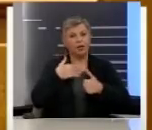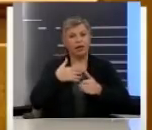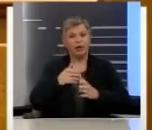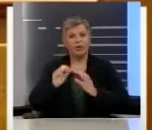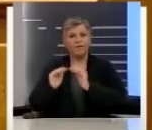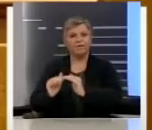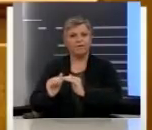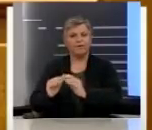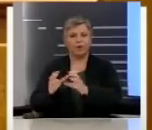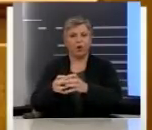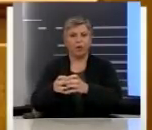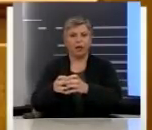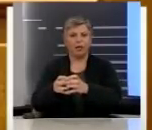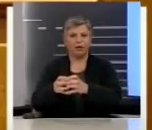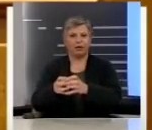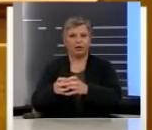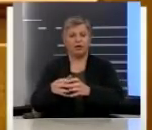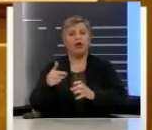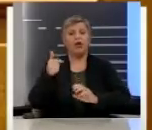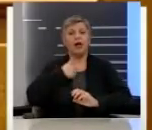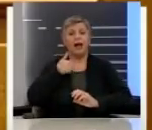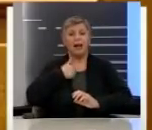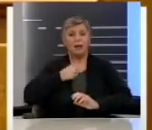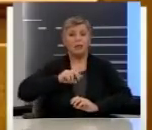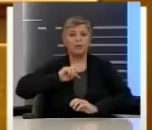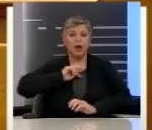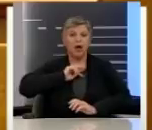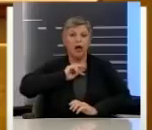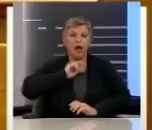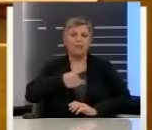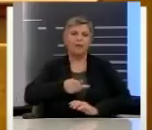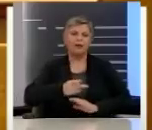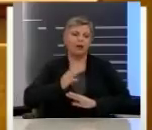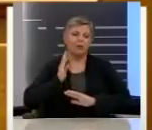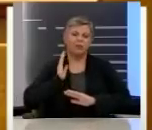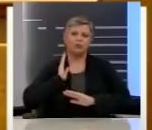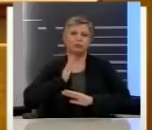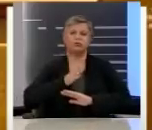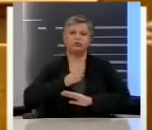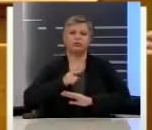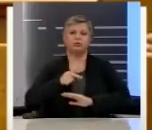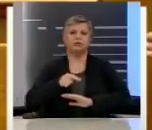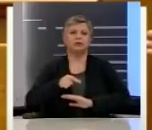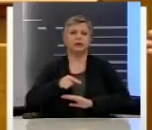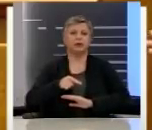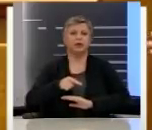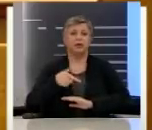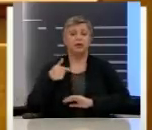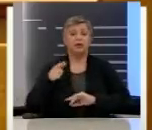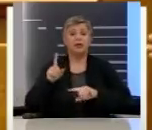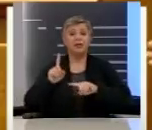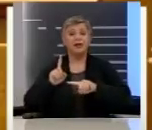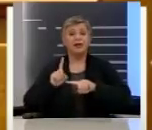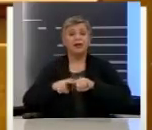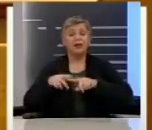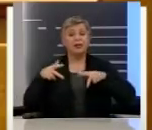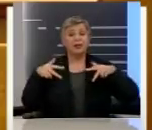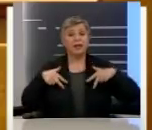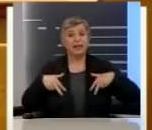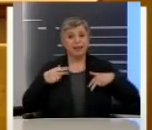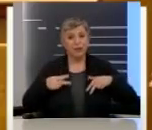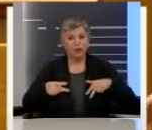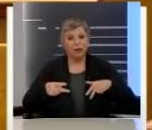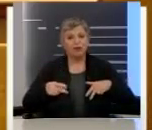καθαρά, με ευθύτητα, ότι η ελληνική κυβέρνηση έχει επιλέξει έναν άλλο δρόμο. Σεβαστές όλες οι